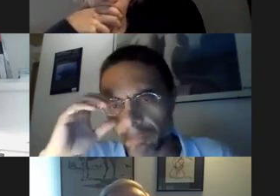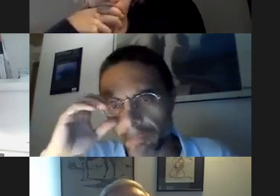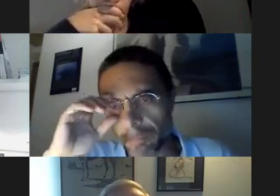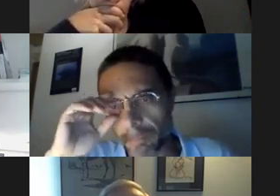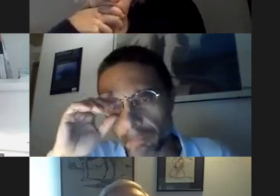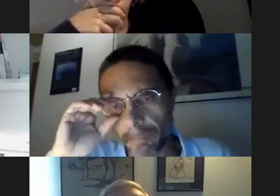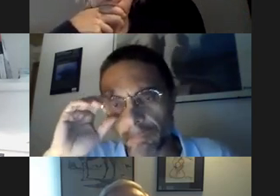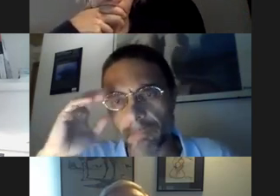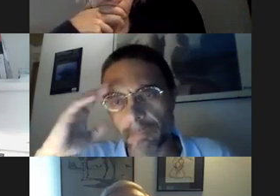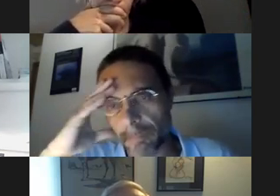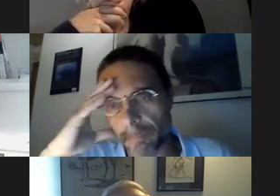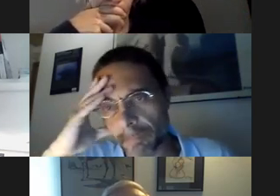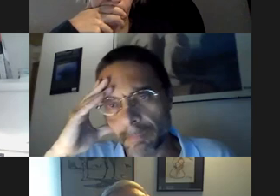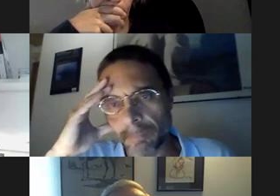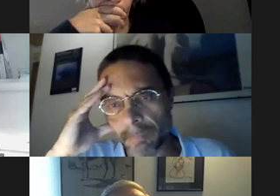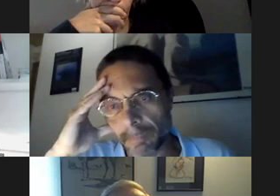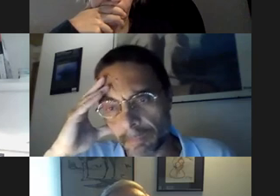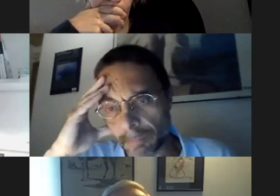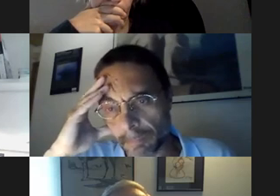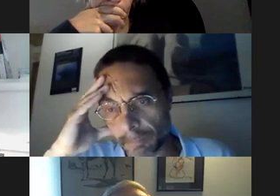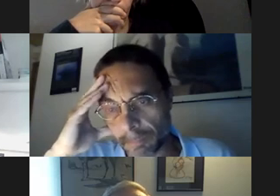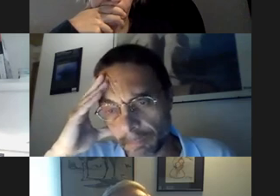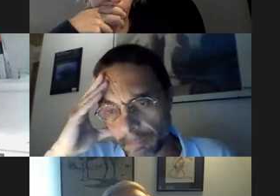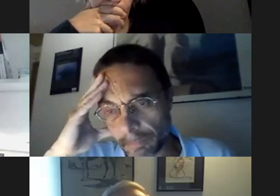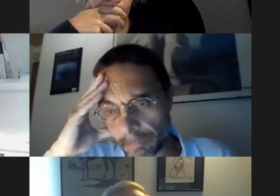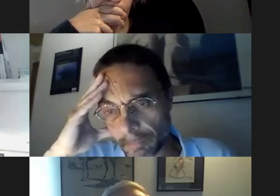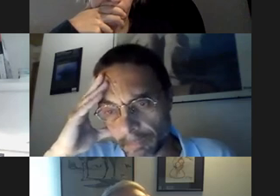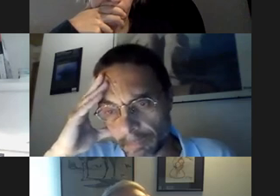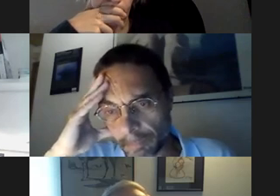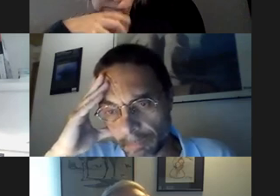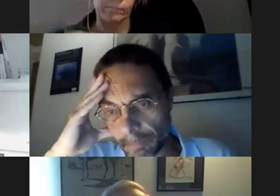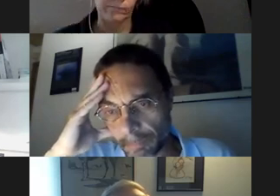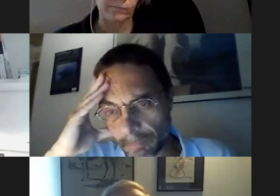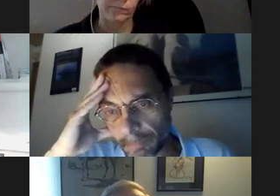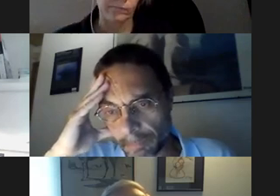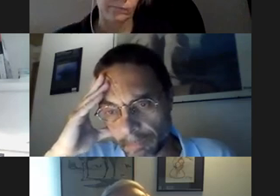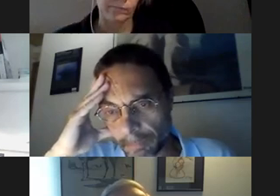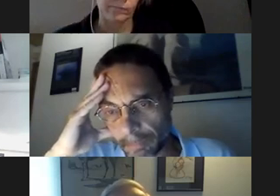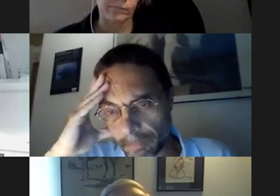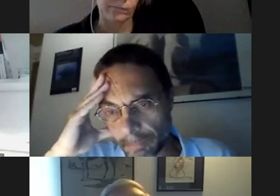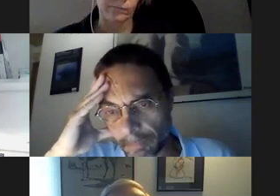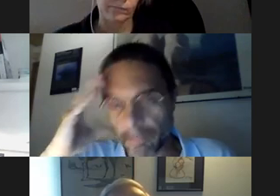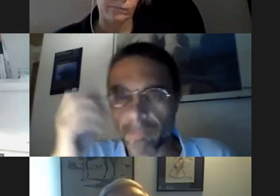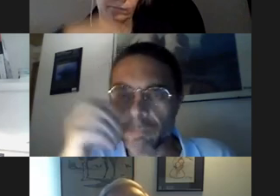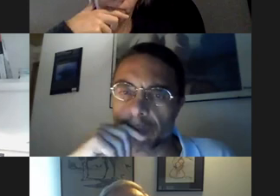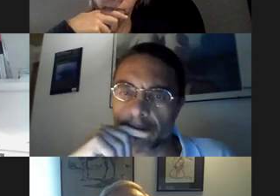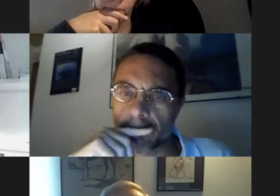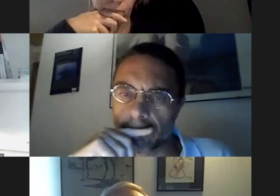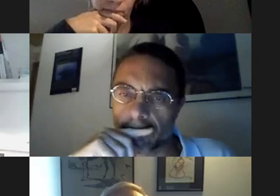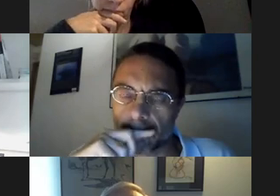terrorizzante ma più che altro più che far paura come dire è fortemente